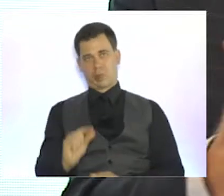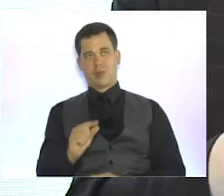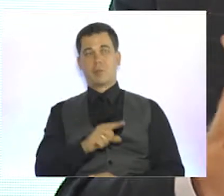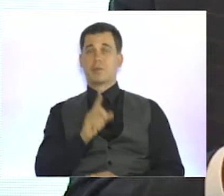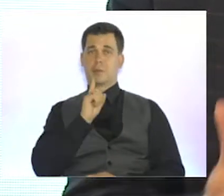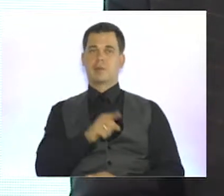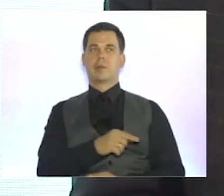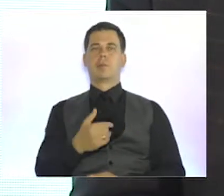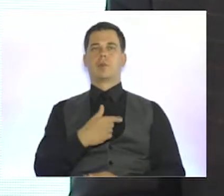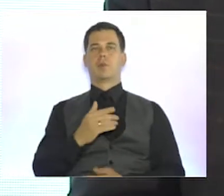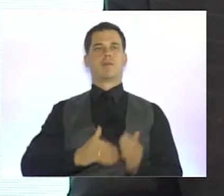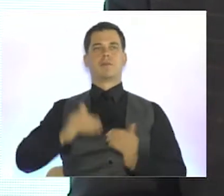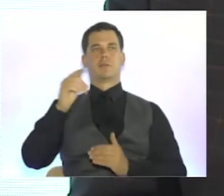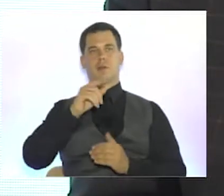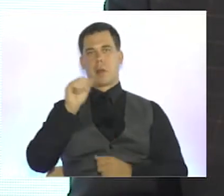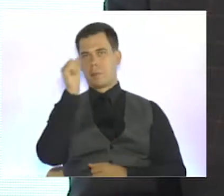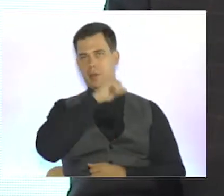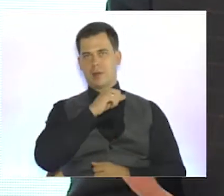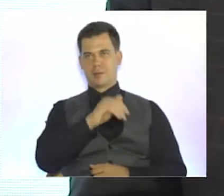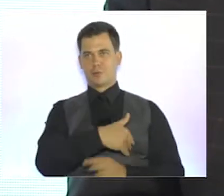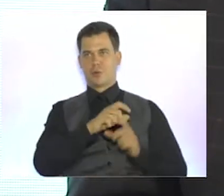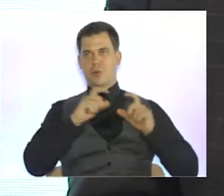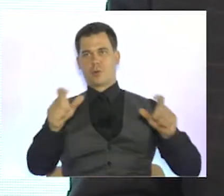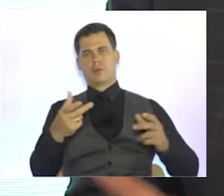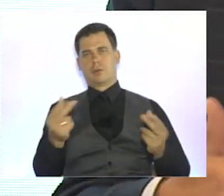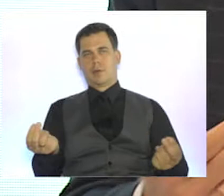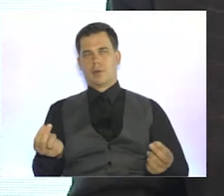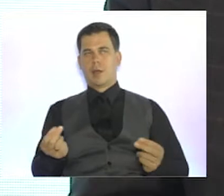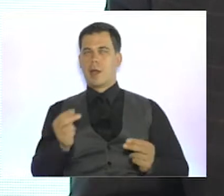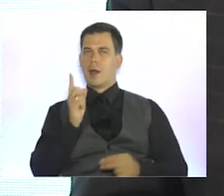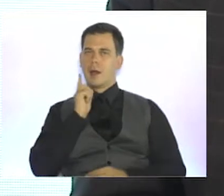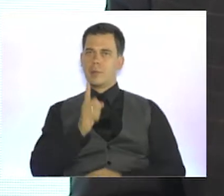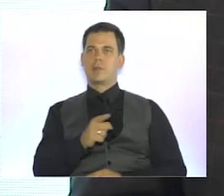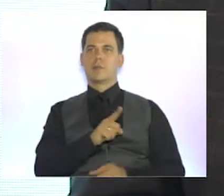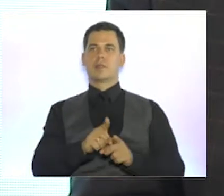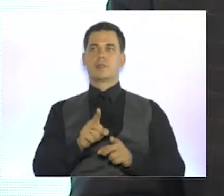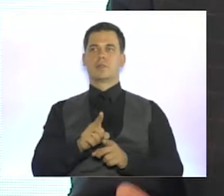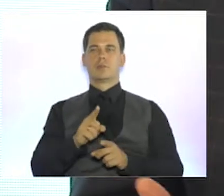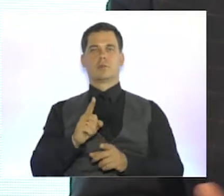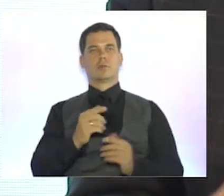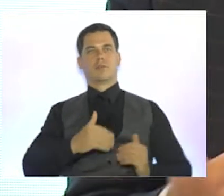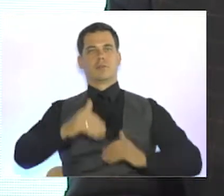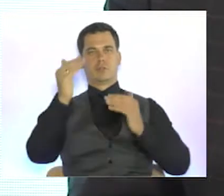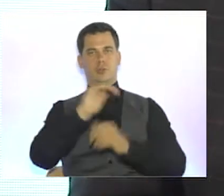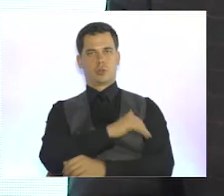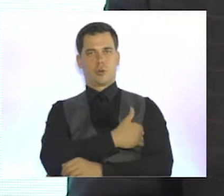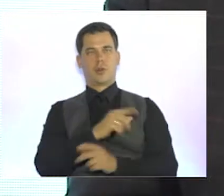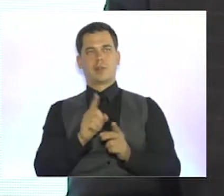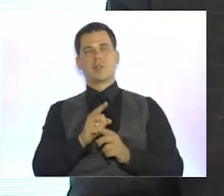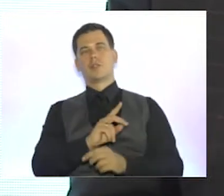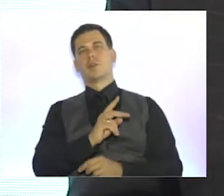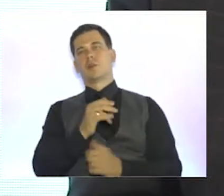bo to też nie chciałbym być źle zrozumiany, bo zarówno na tych uczelniach renomowanych, jak i na tych